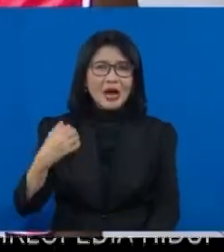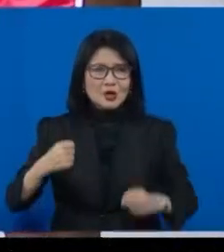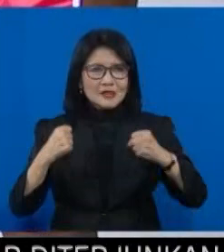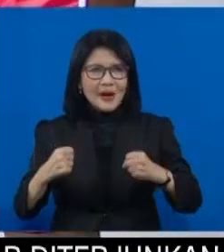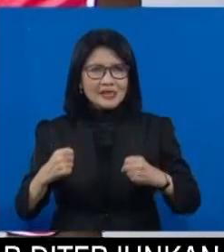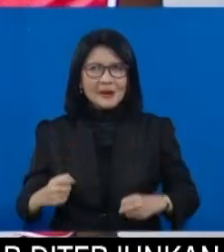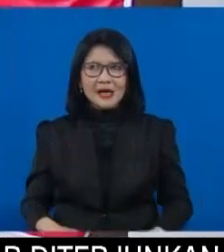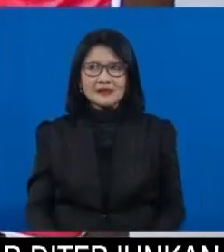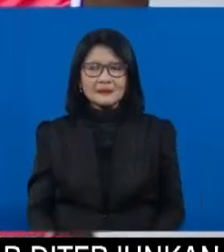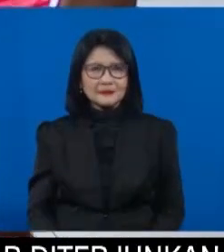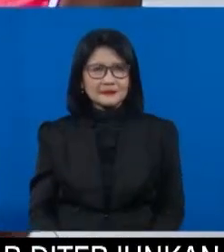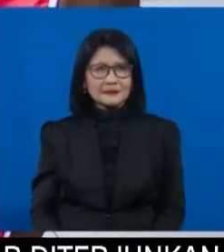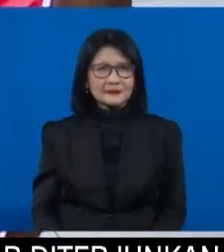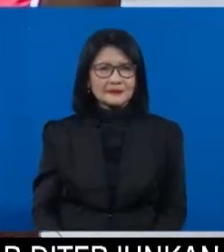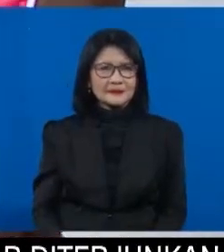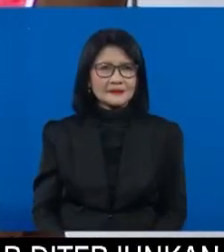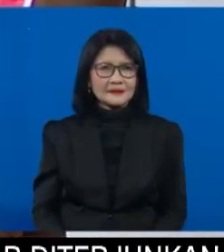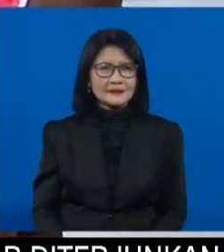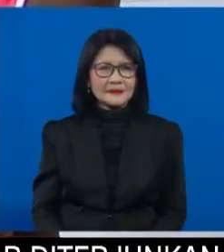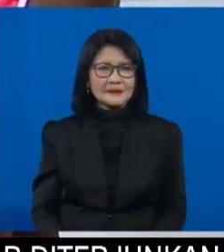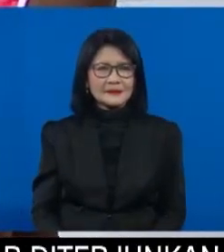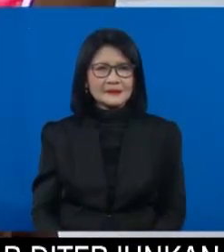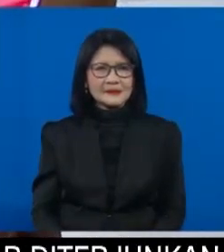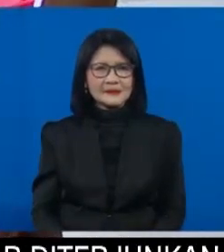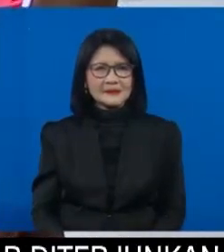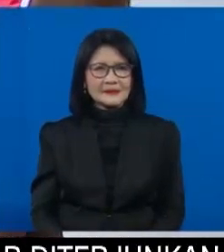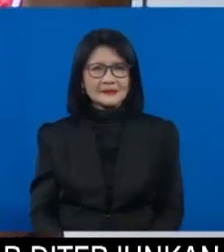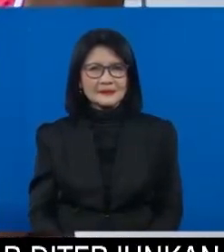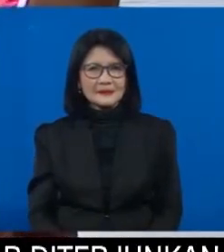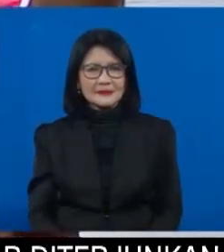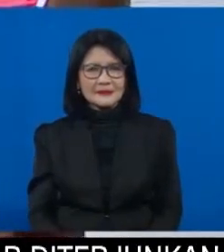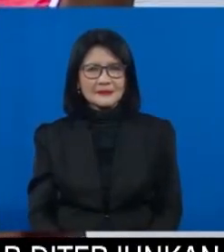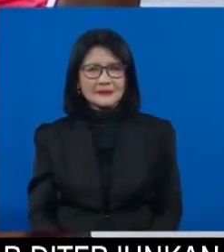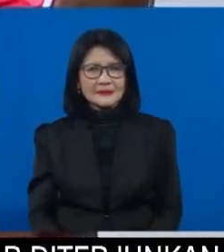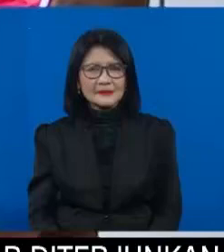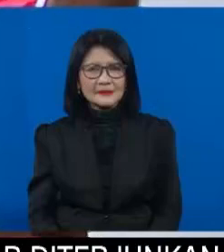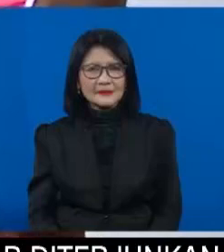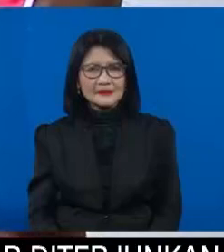semangat. Gini. Tangannya jangan lupa udah tarah ya gitu.